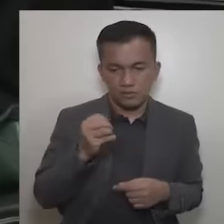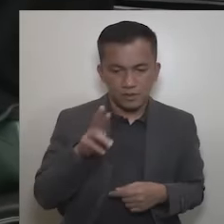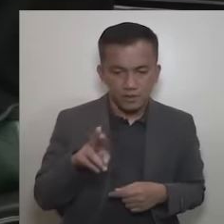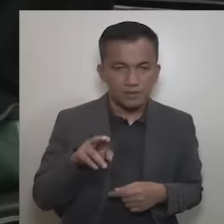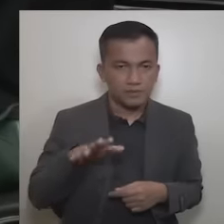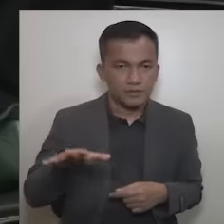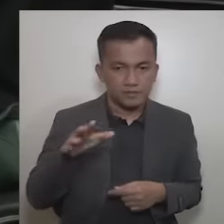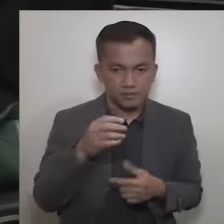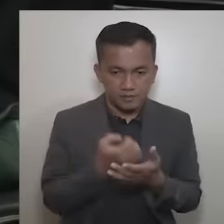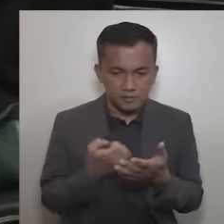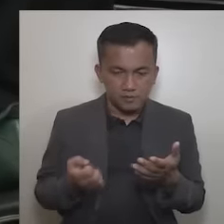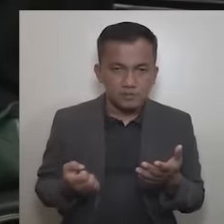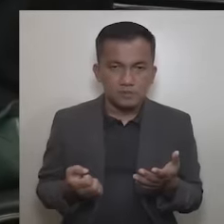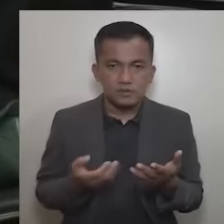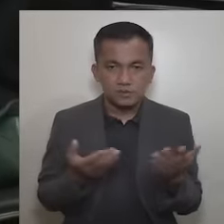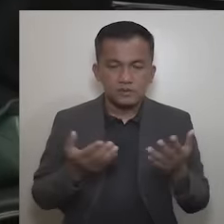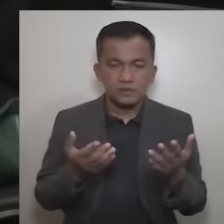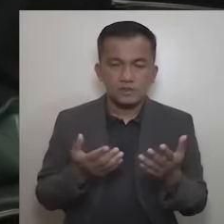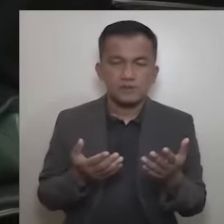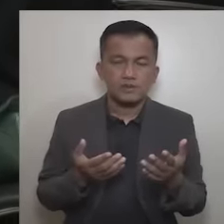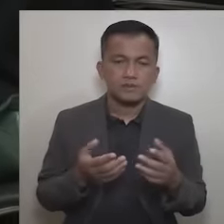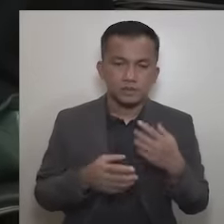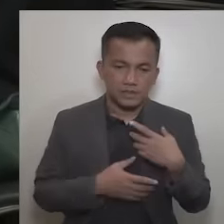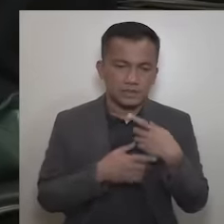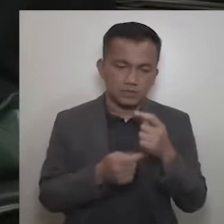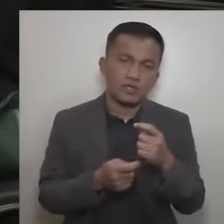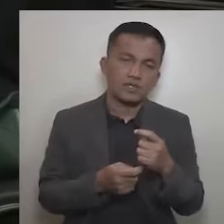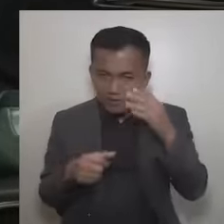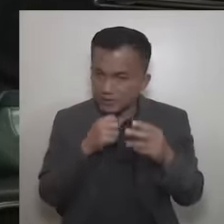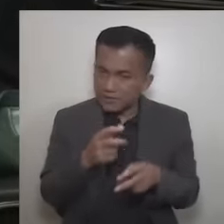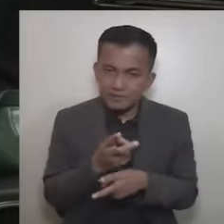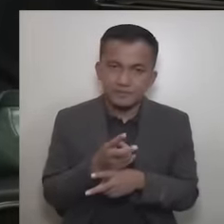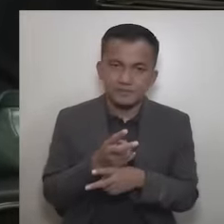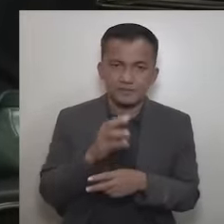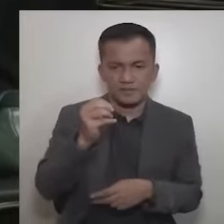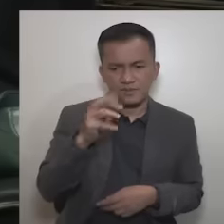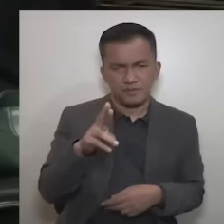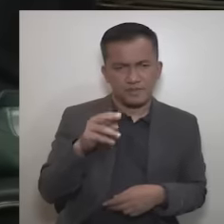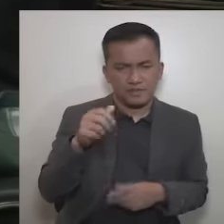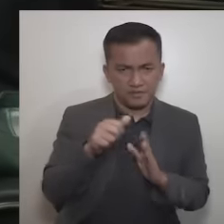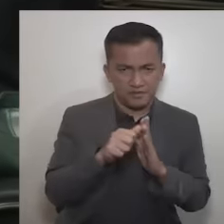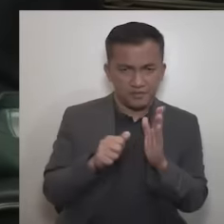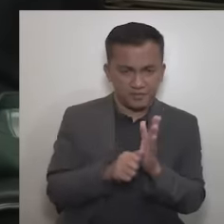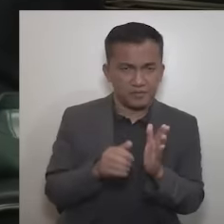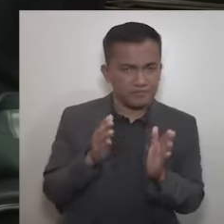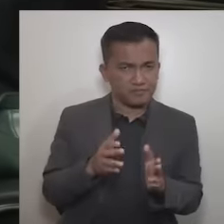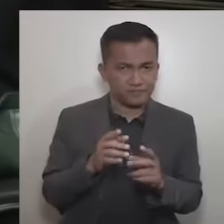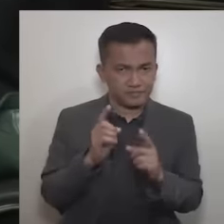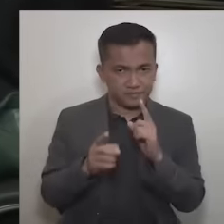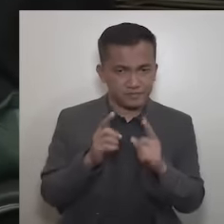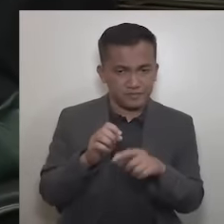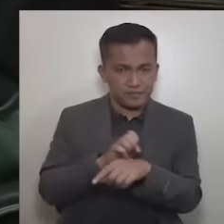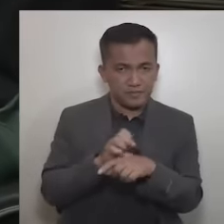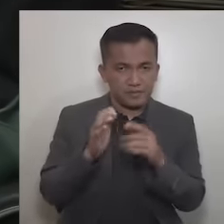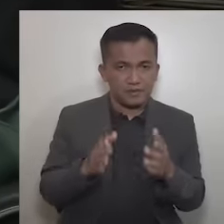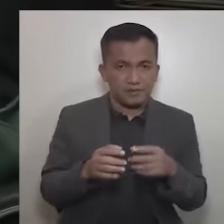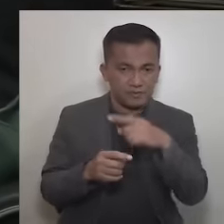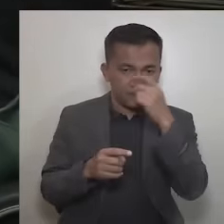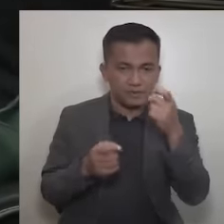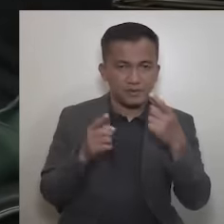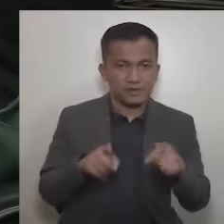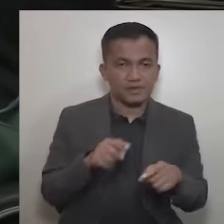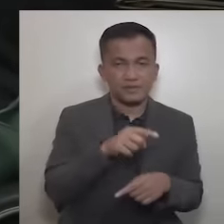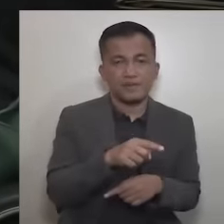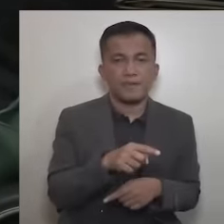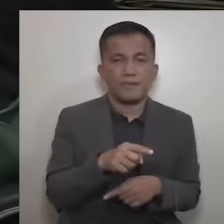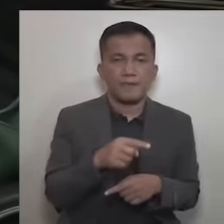may MR, yung mga equipment, kung saan mo pinagkakatiwalaan. Pero so, pag MR ba, attorney, kumbaga kakausapin ba muna yung empleyado? Kasi ang